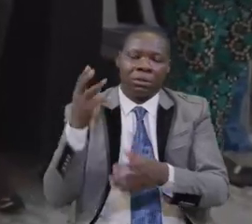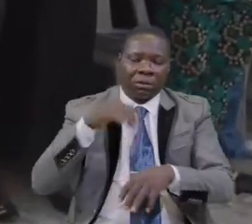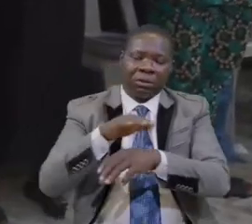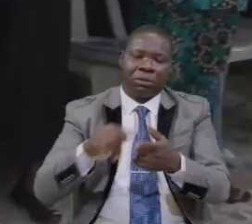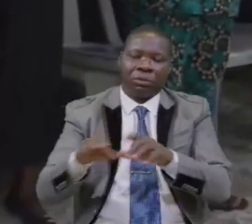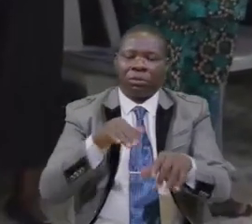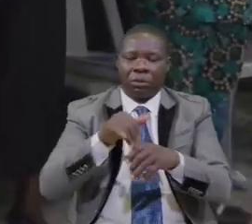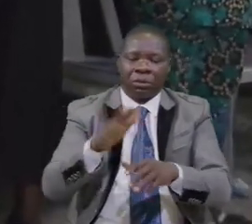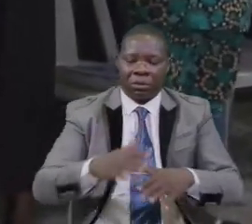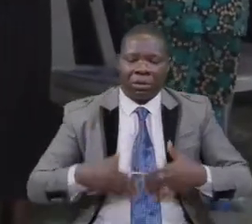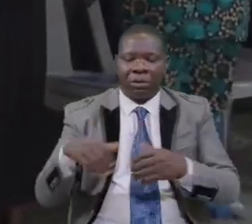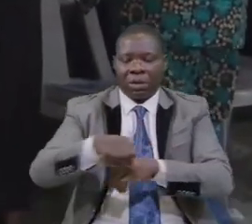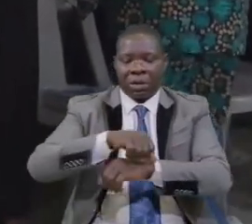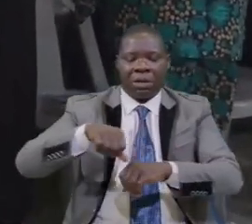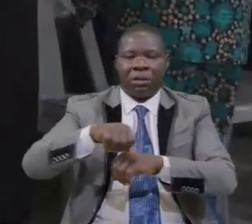L'onction.